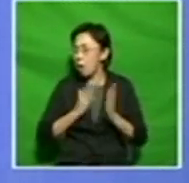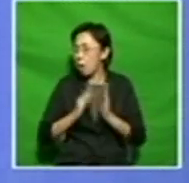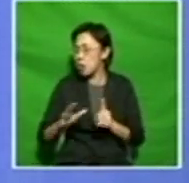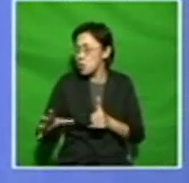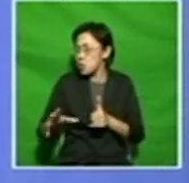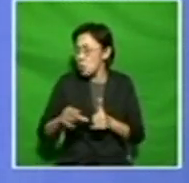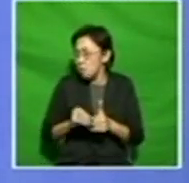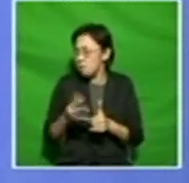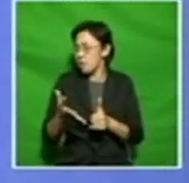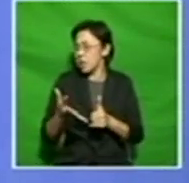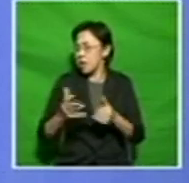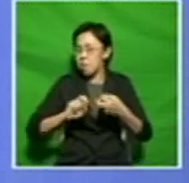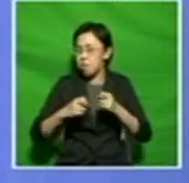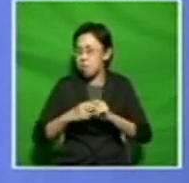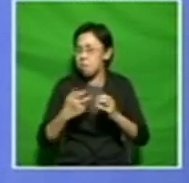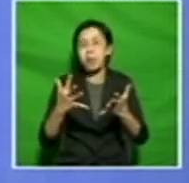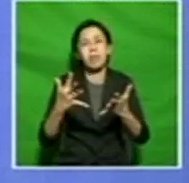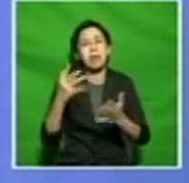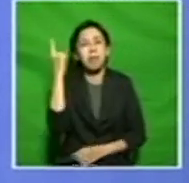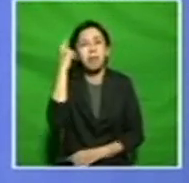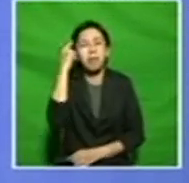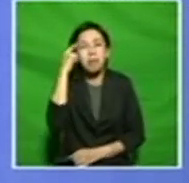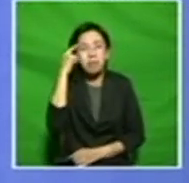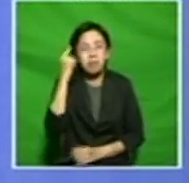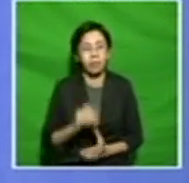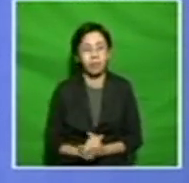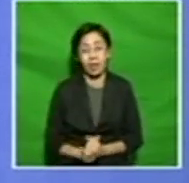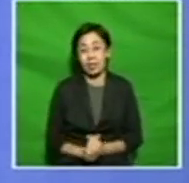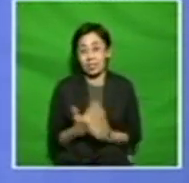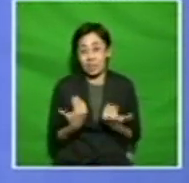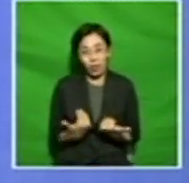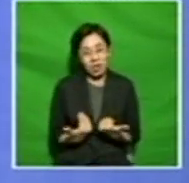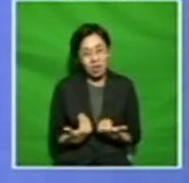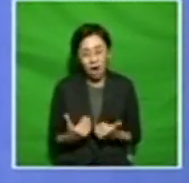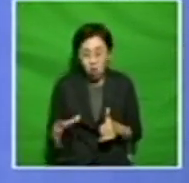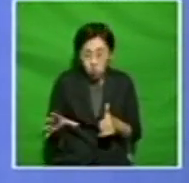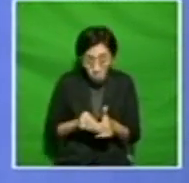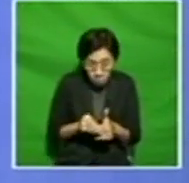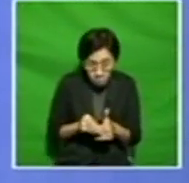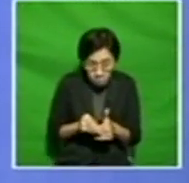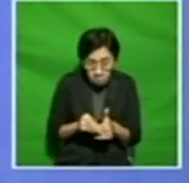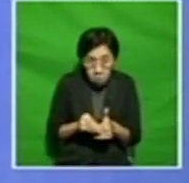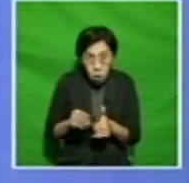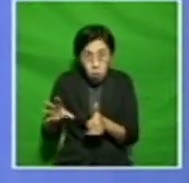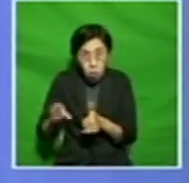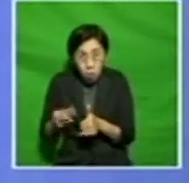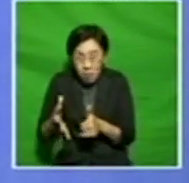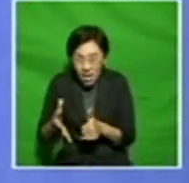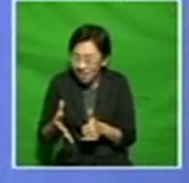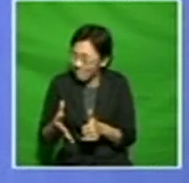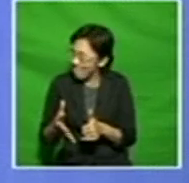เคสไม่มีเรื่องแต่มาถึงวันนี้จะมีหรือไม่มีท่านต้องสั่งปิดทั้งหมดเพราะเป็นเรื่องของการป้